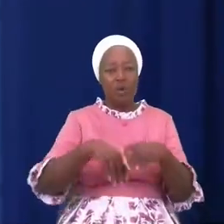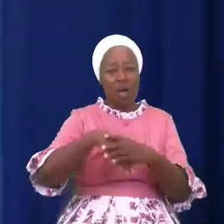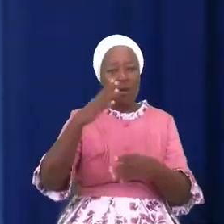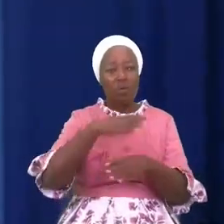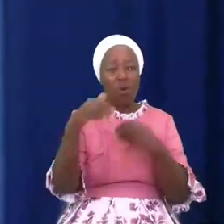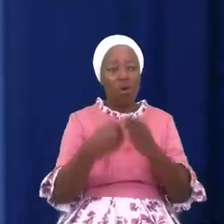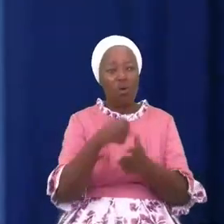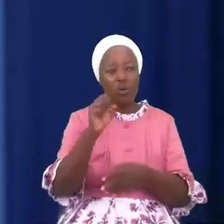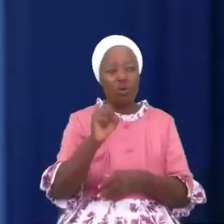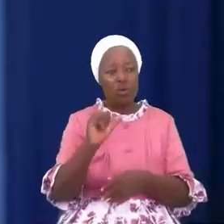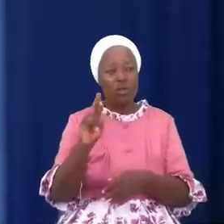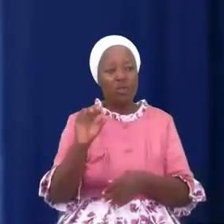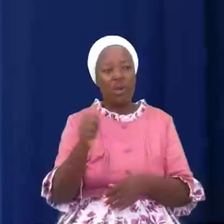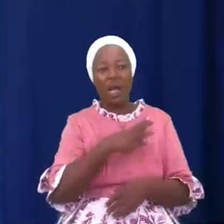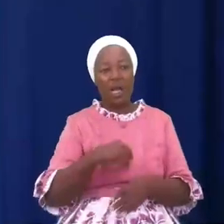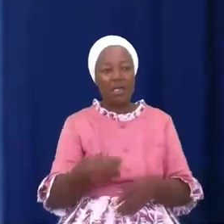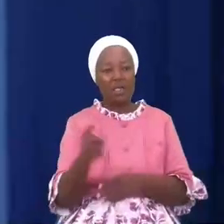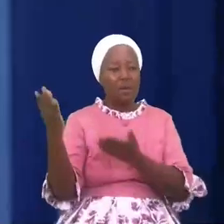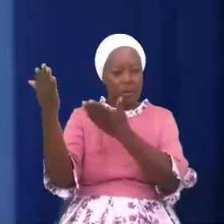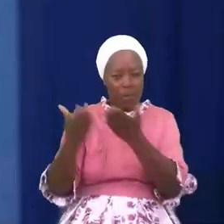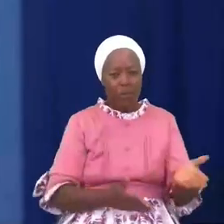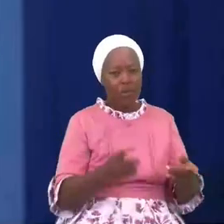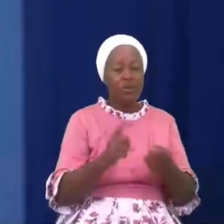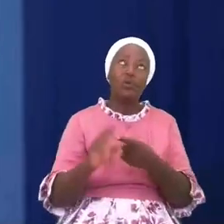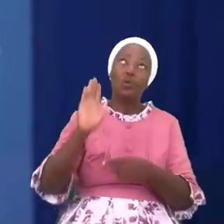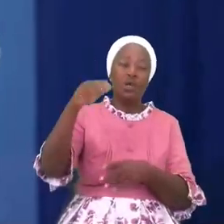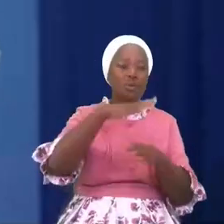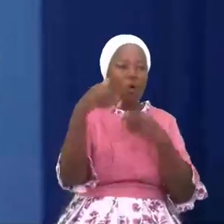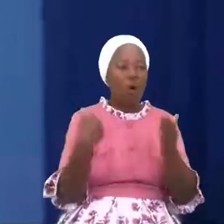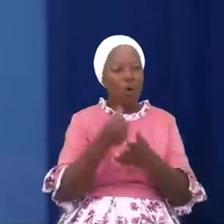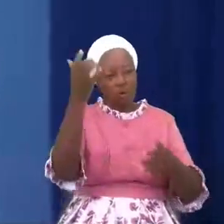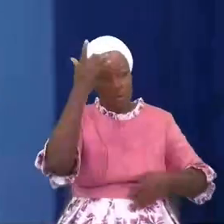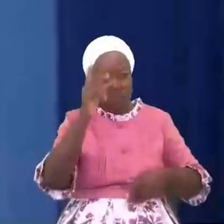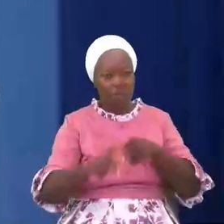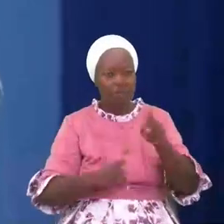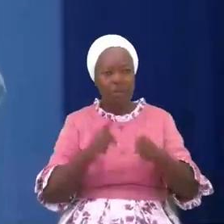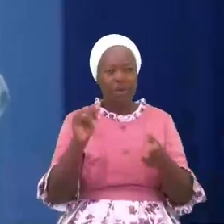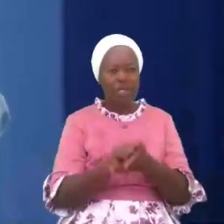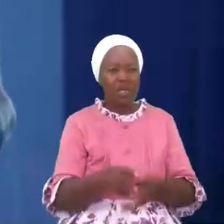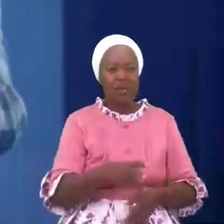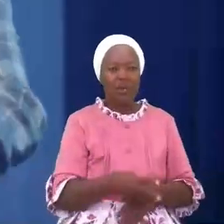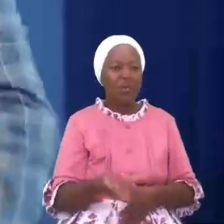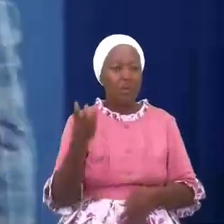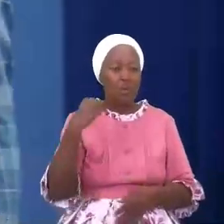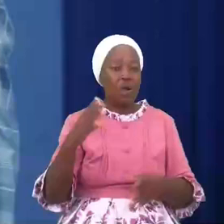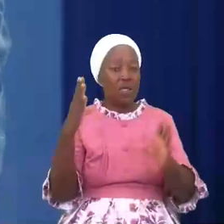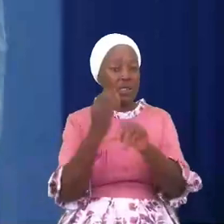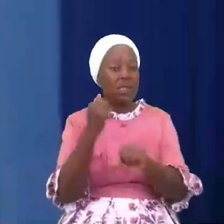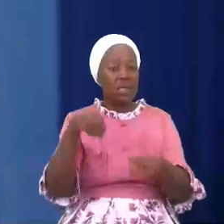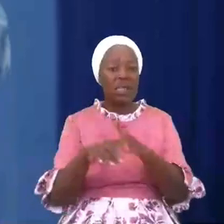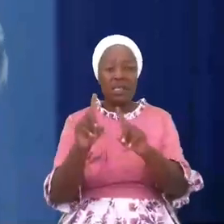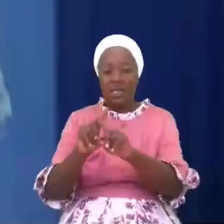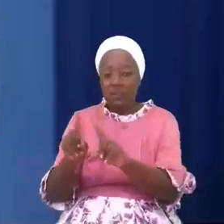amenait tous ceux qui souffraient de maladies et de douleurs de divers